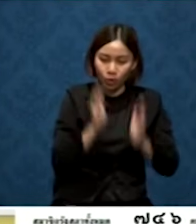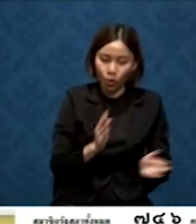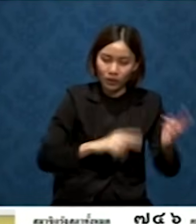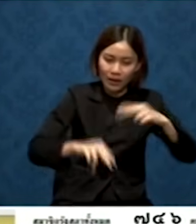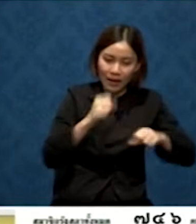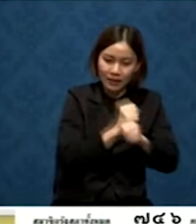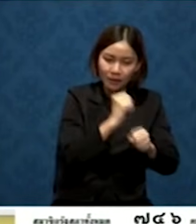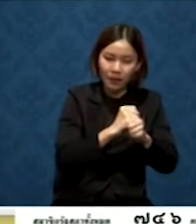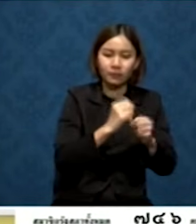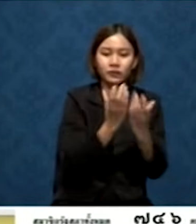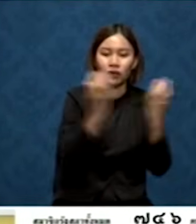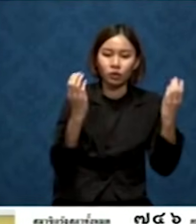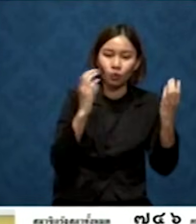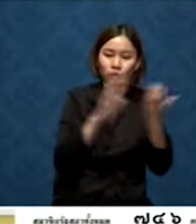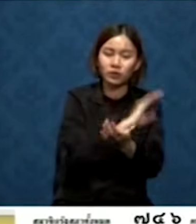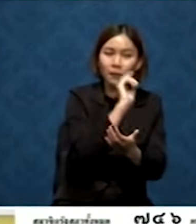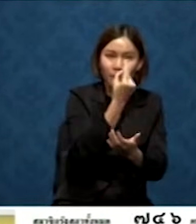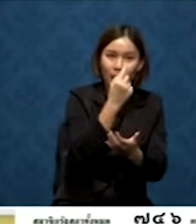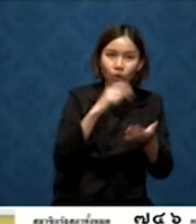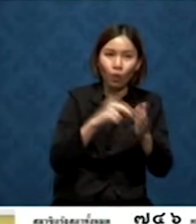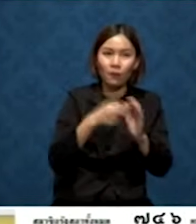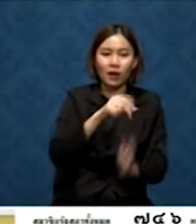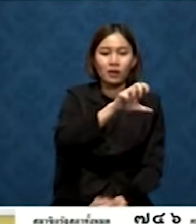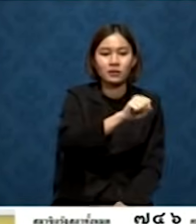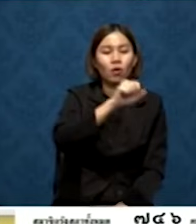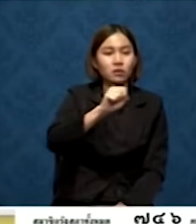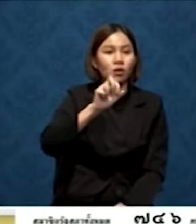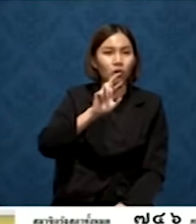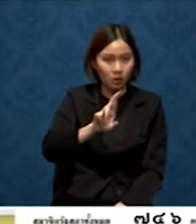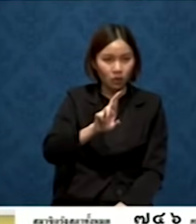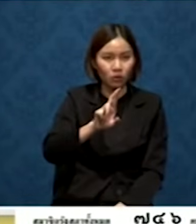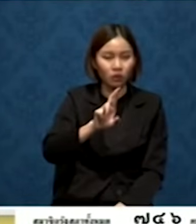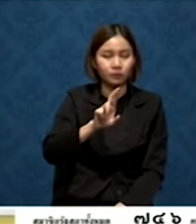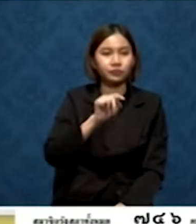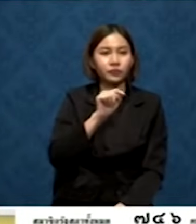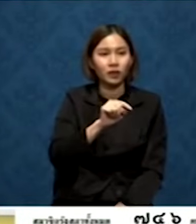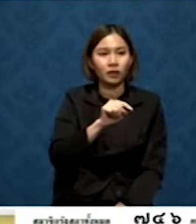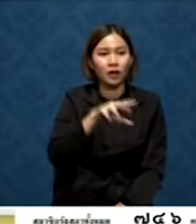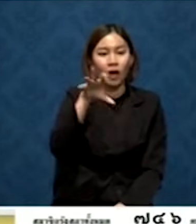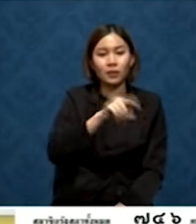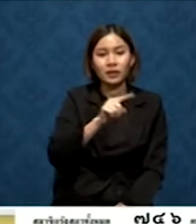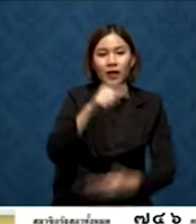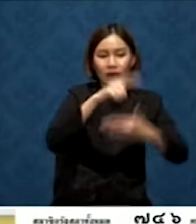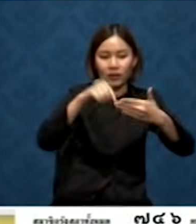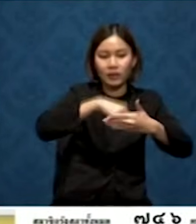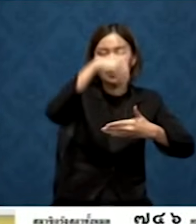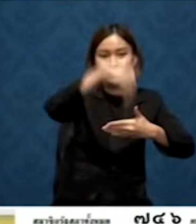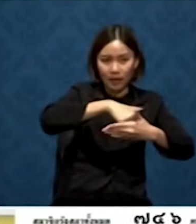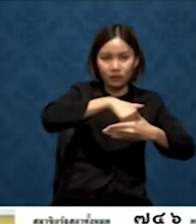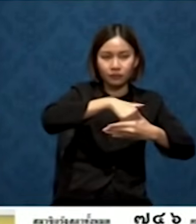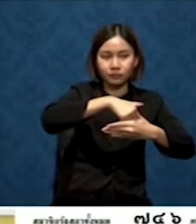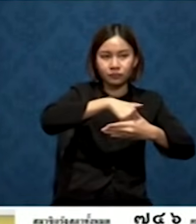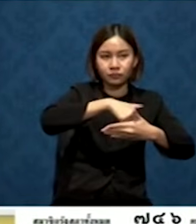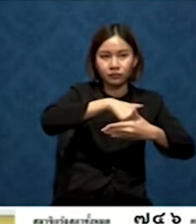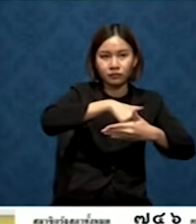จะให้มาจัดทำรัฐธรรมนูญฉบับใหม่นั้นก็คือสภาร่างรัฐธรรมนูญหรือสสรที่มาจากการเลือกตั้งของพี่น้องประชาชน